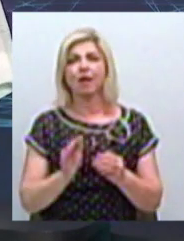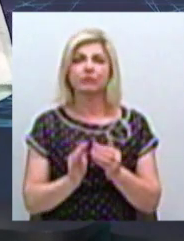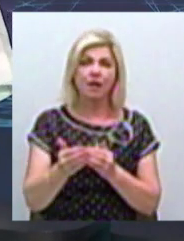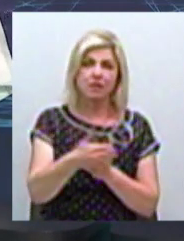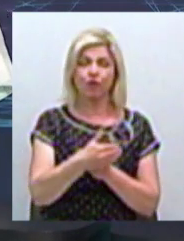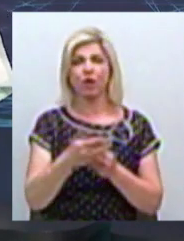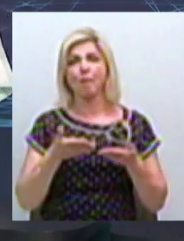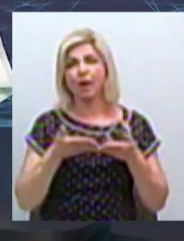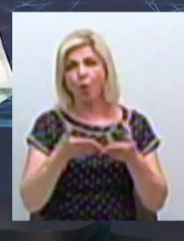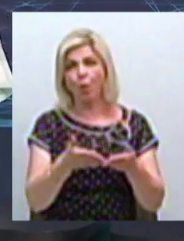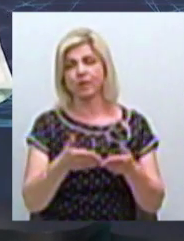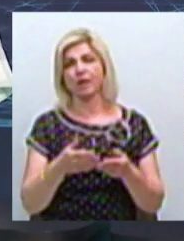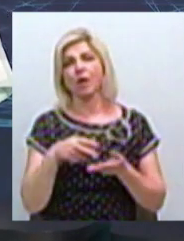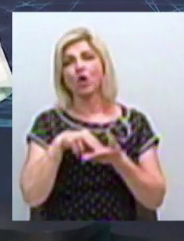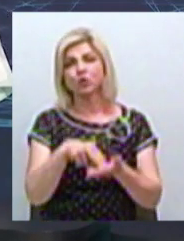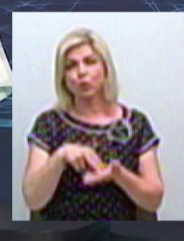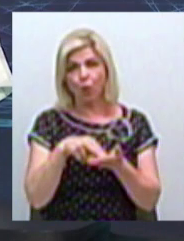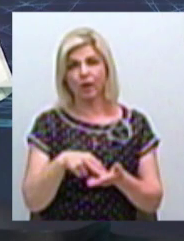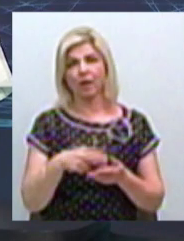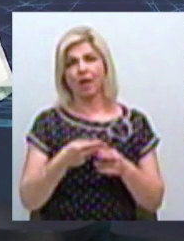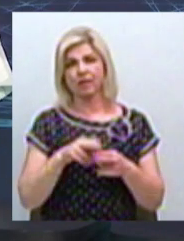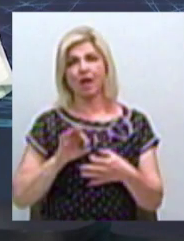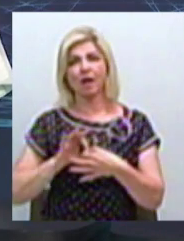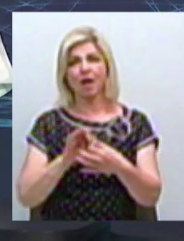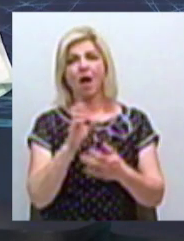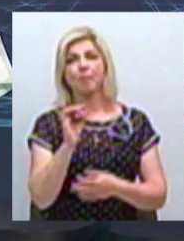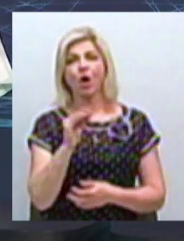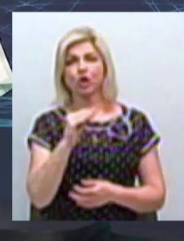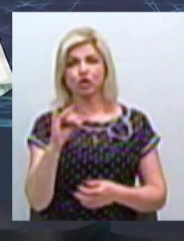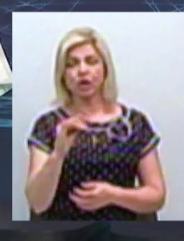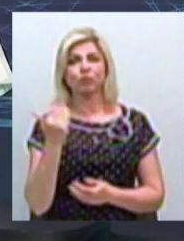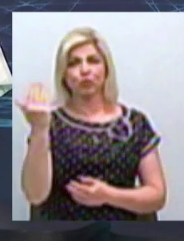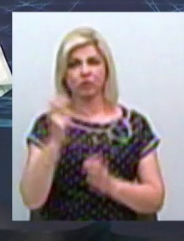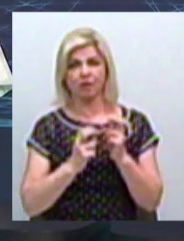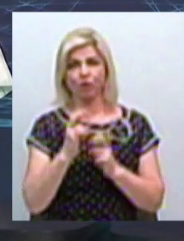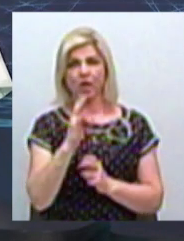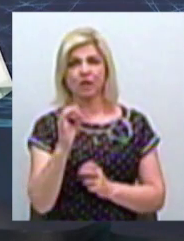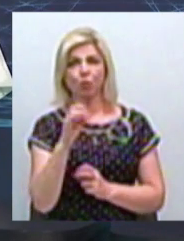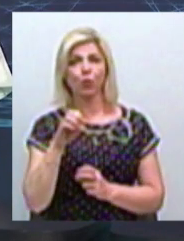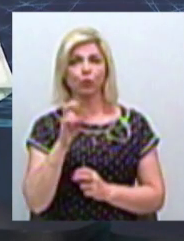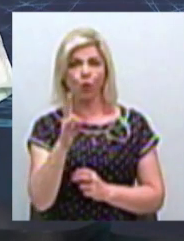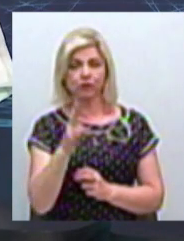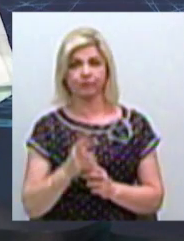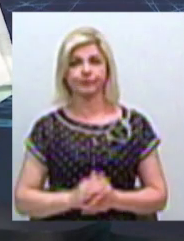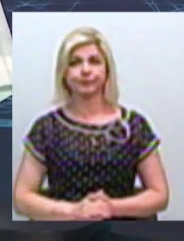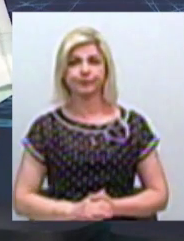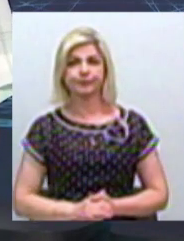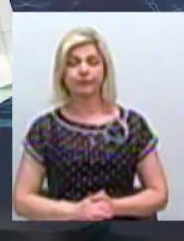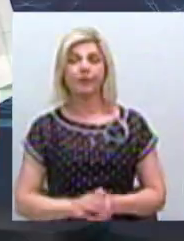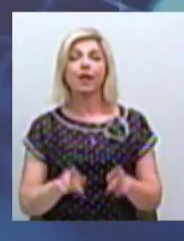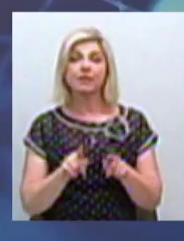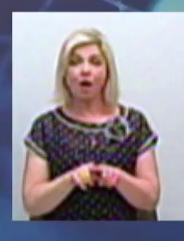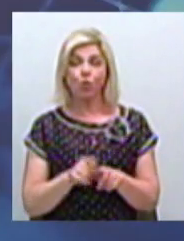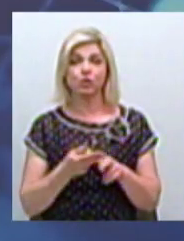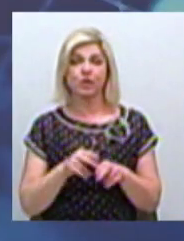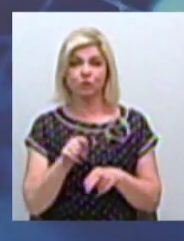или проходят отстой, вот эти вот баржи, небулоновские буксиры, ну, все суда, которые ходят у нас по реке. Також на цьому